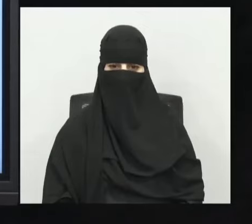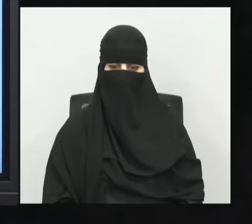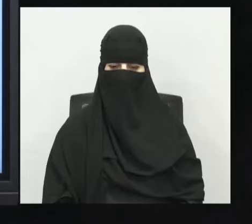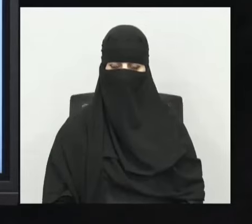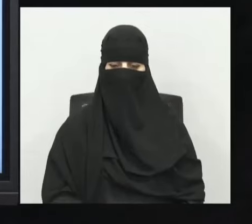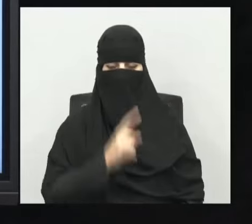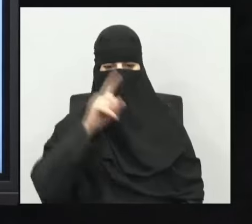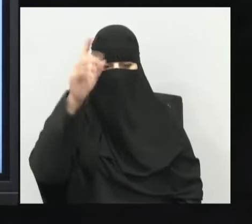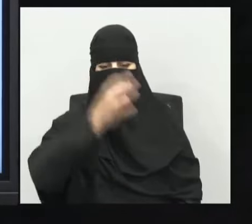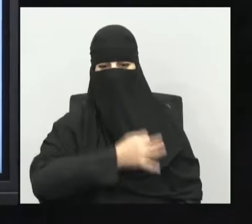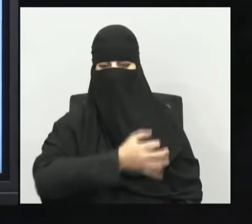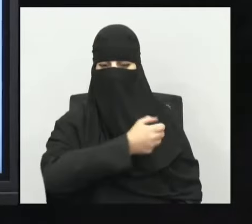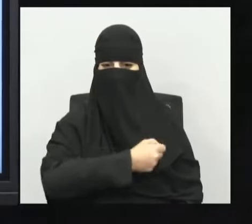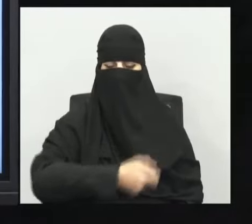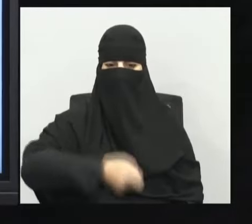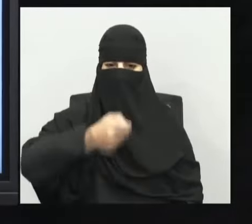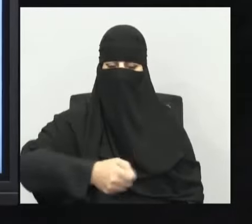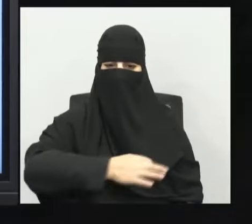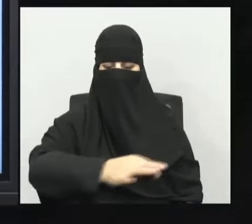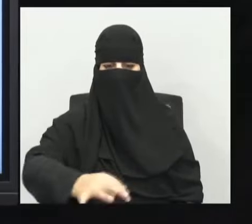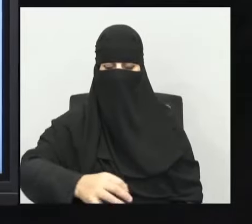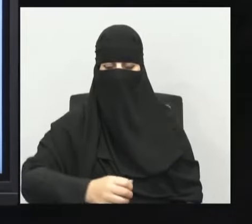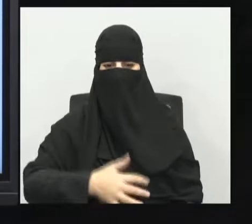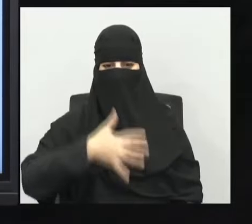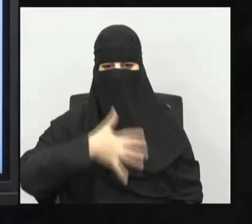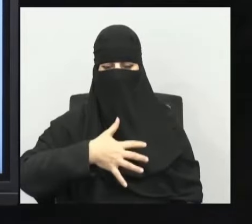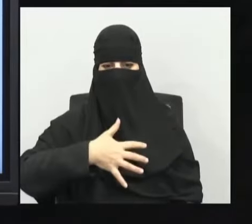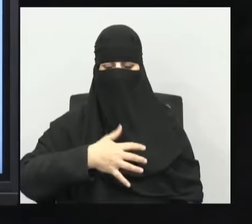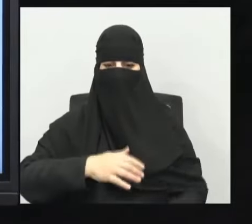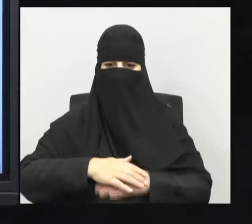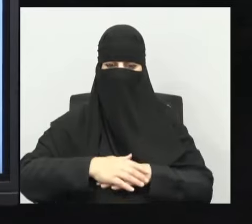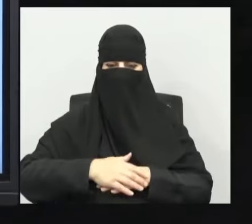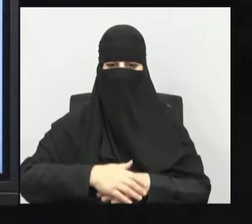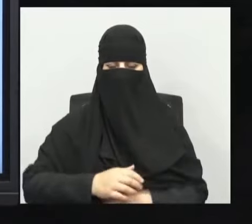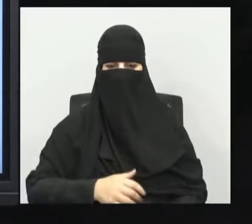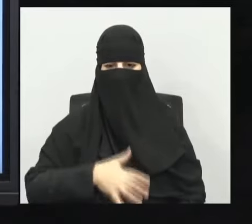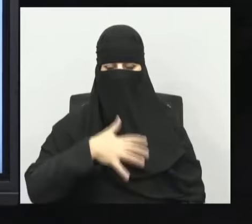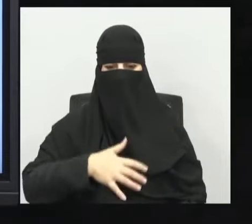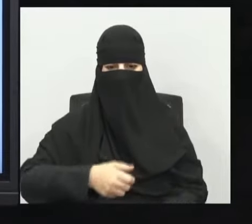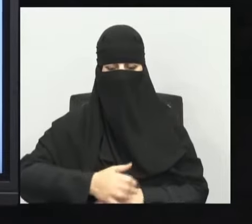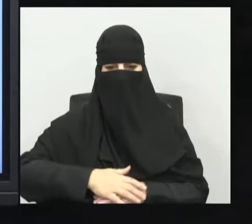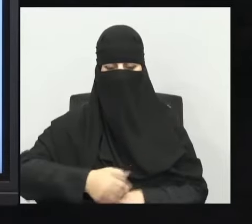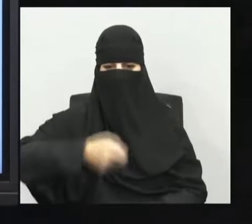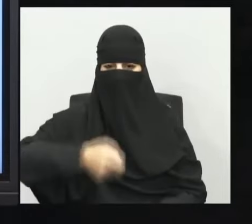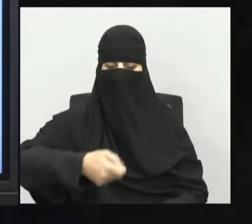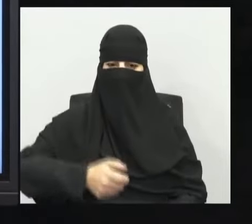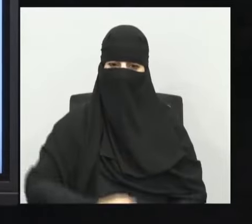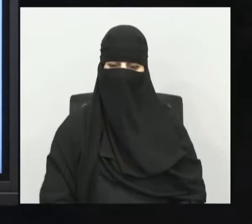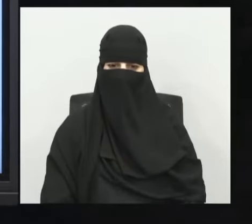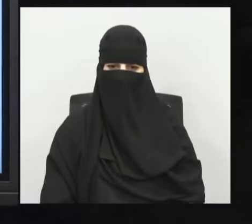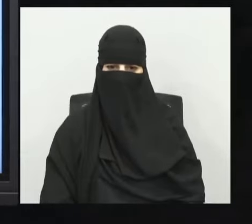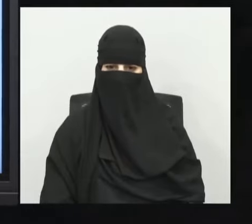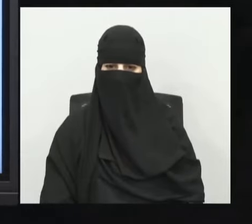بسم الله الرحمن الرحيم والصلاه والسلام على اشرف الانبياء واتم المرسلين نبينا محمد عليه